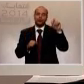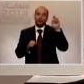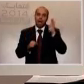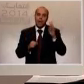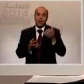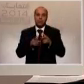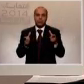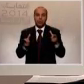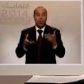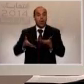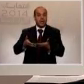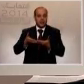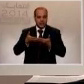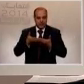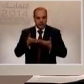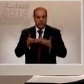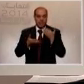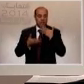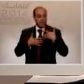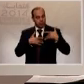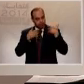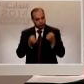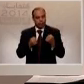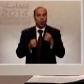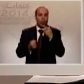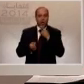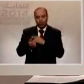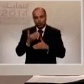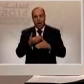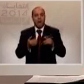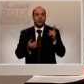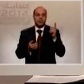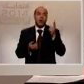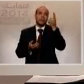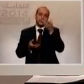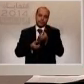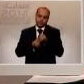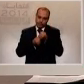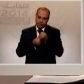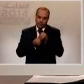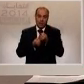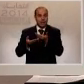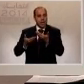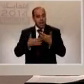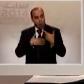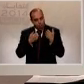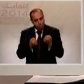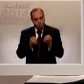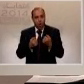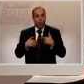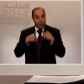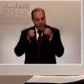العظيم وتمدنا بالاصرار والعزيمه وجراح المصابين شفاهم الله لتمد انا بالقوه